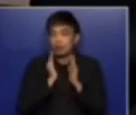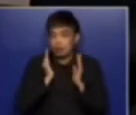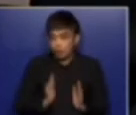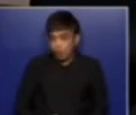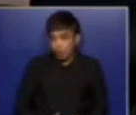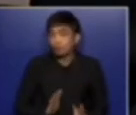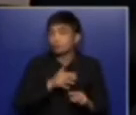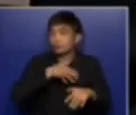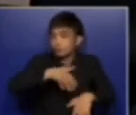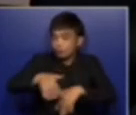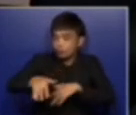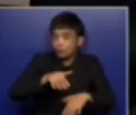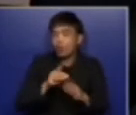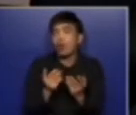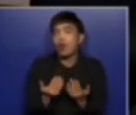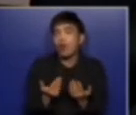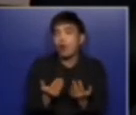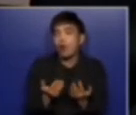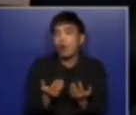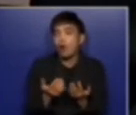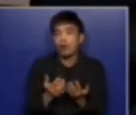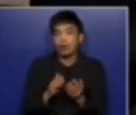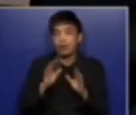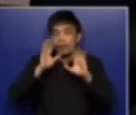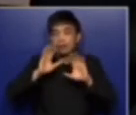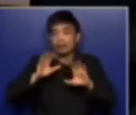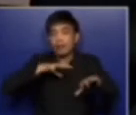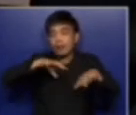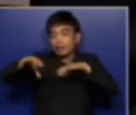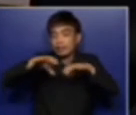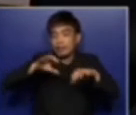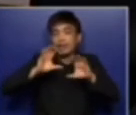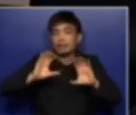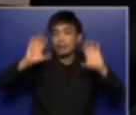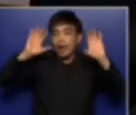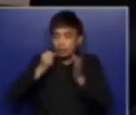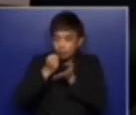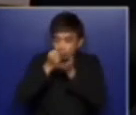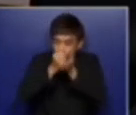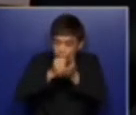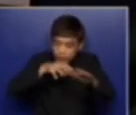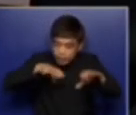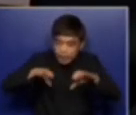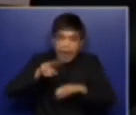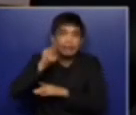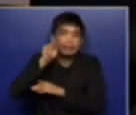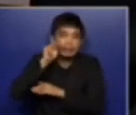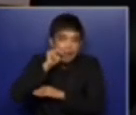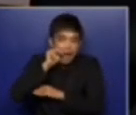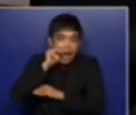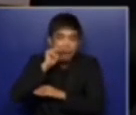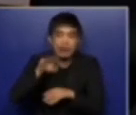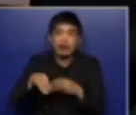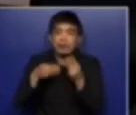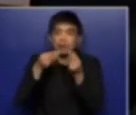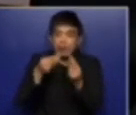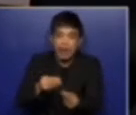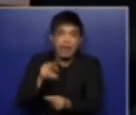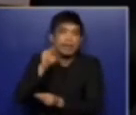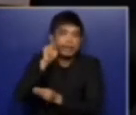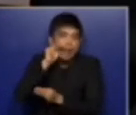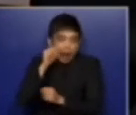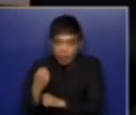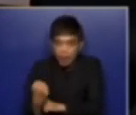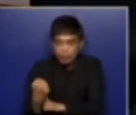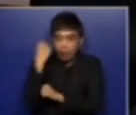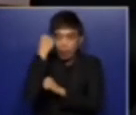ชนคนที่รอคอยการบริหารจัดการน้ำเพื่อเปลี่ยนมาเป็นความมั่นคงทางด้านอาหาร